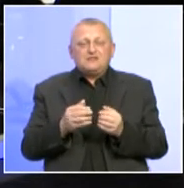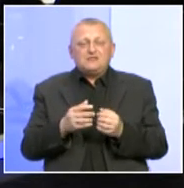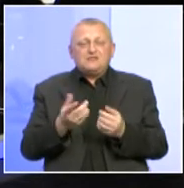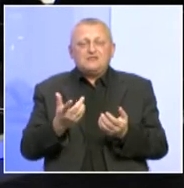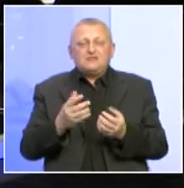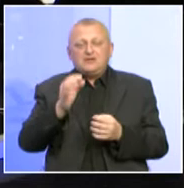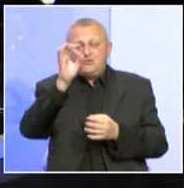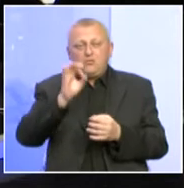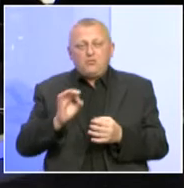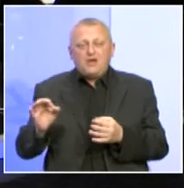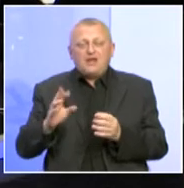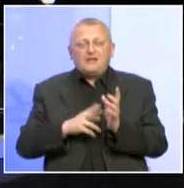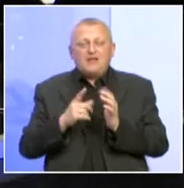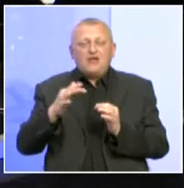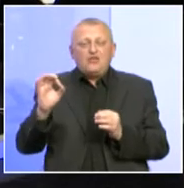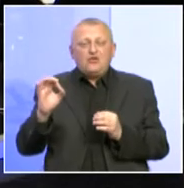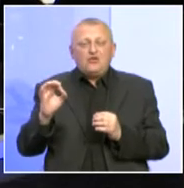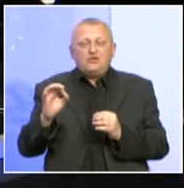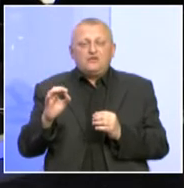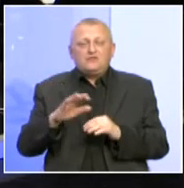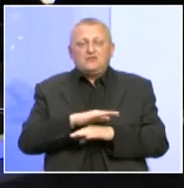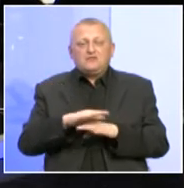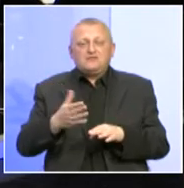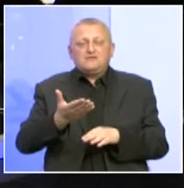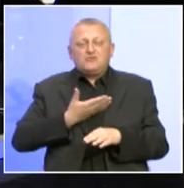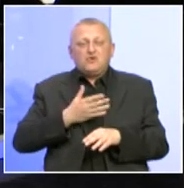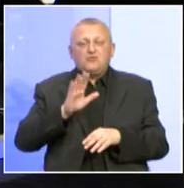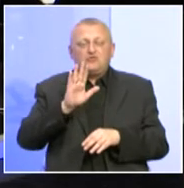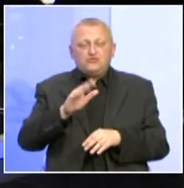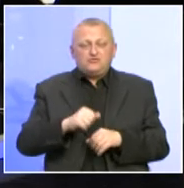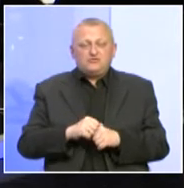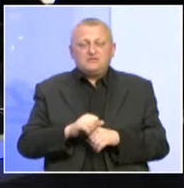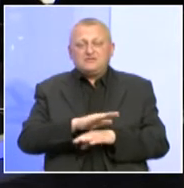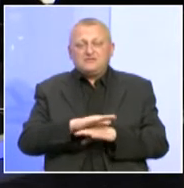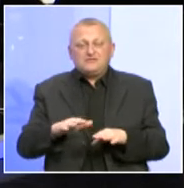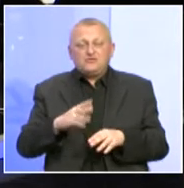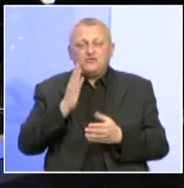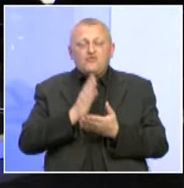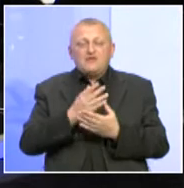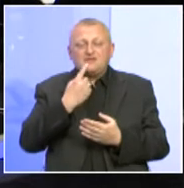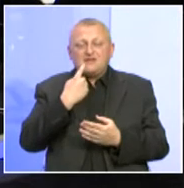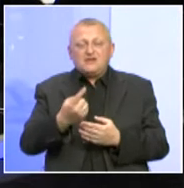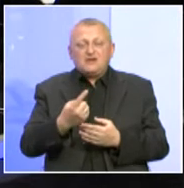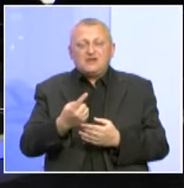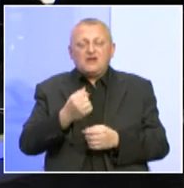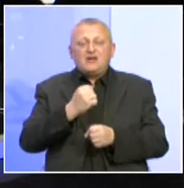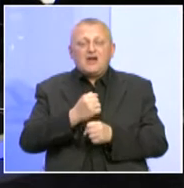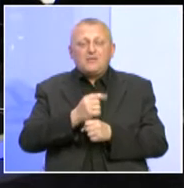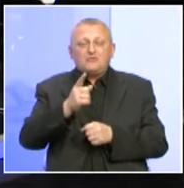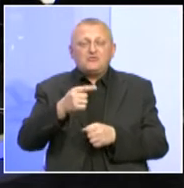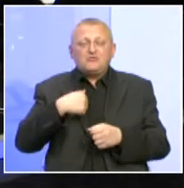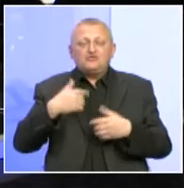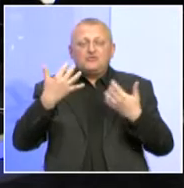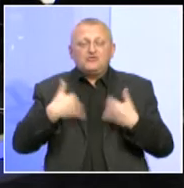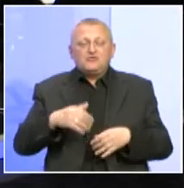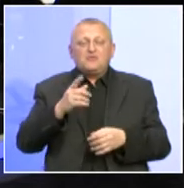akcionom planu NATO-a, da, svi bi dobili tu, svi. Ja? Uvijek se kaže, ako napravimo ovo, mi ćemo izgubiti.